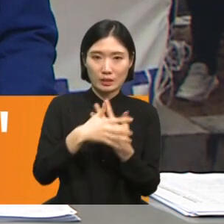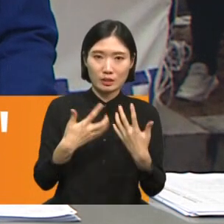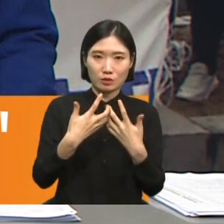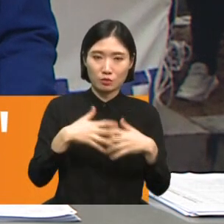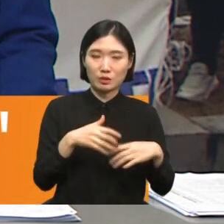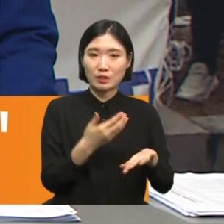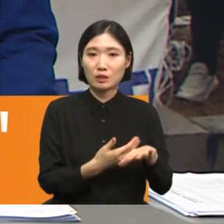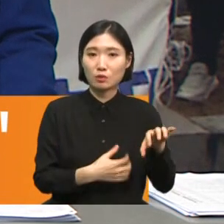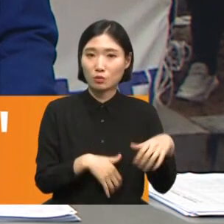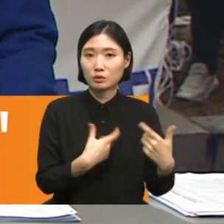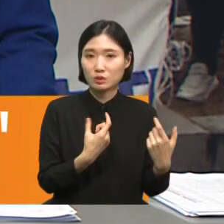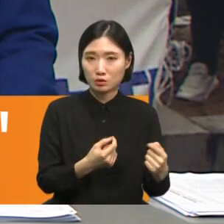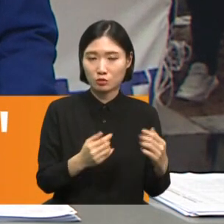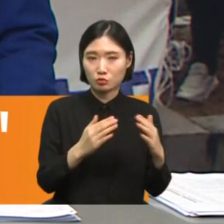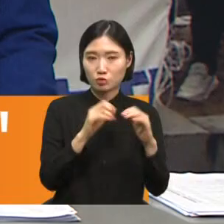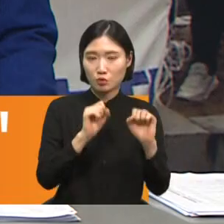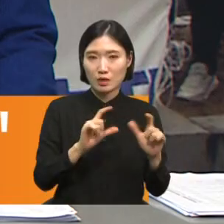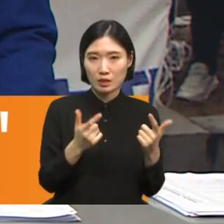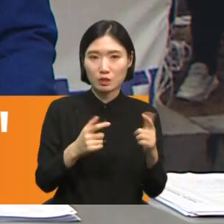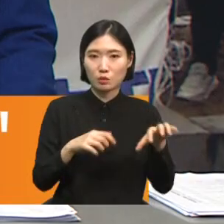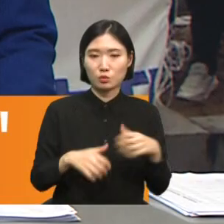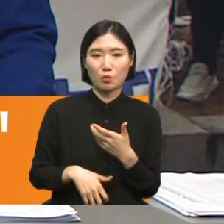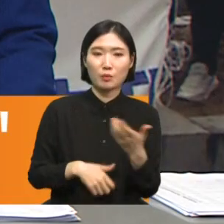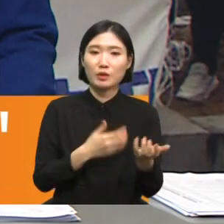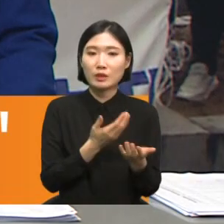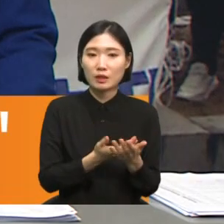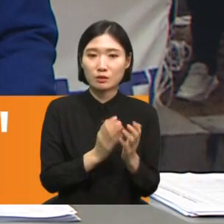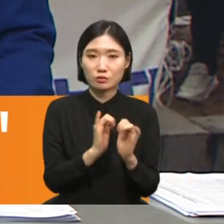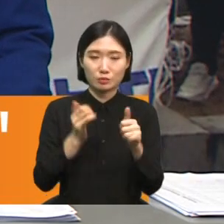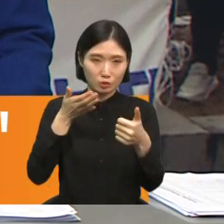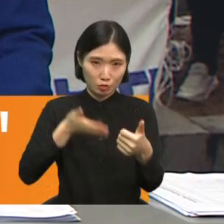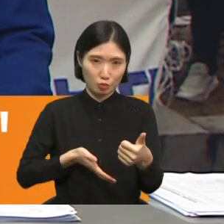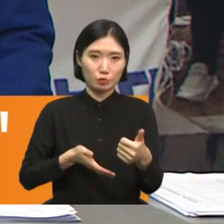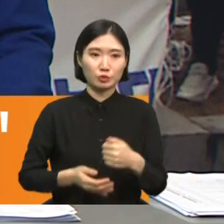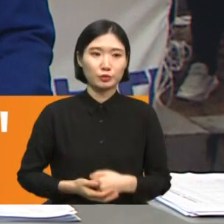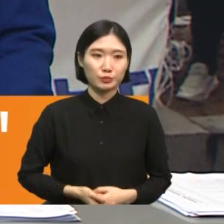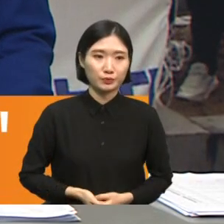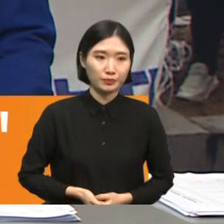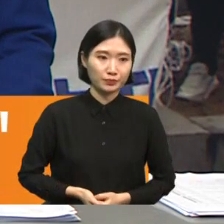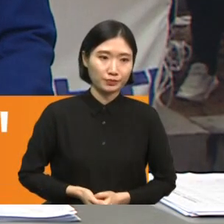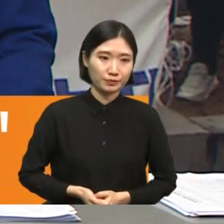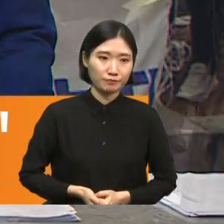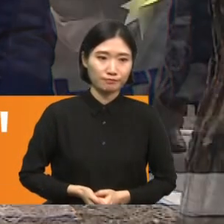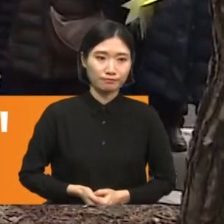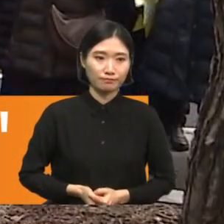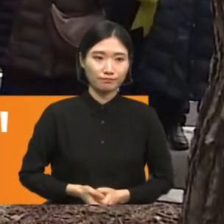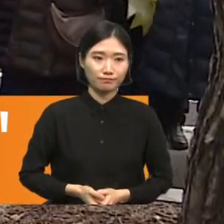환기구들처럼 주거 공간이 아닌 곳으로 옮겨달라는 게 주민들의 요구입니다. 보도에 윤지아 기자입니다.